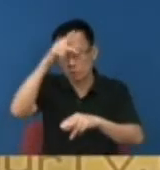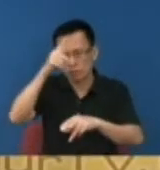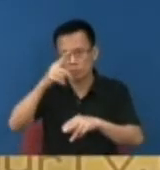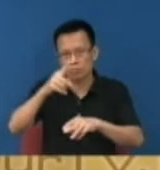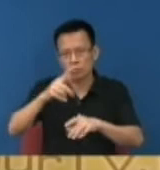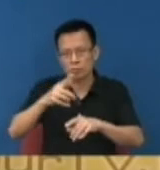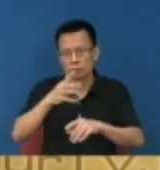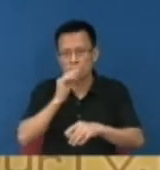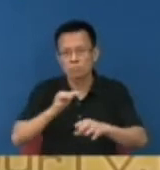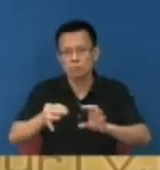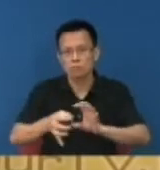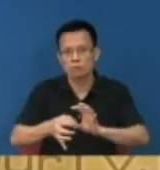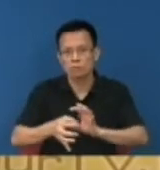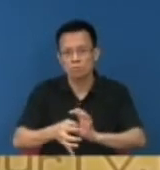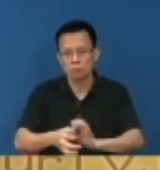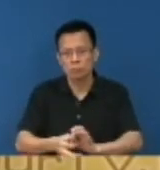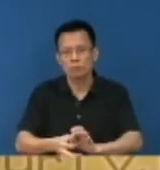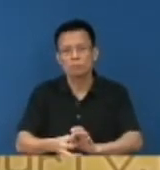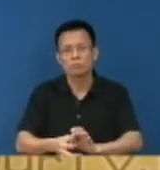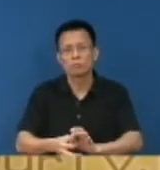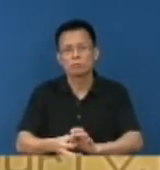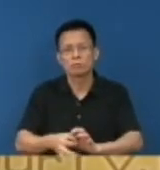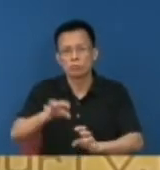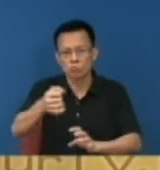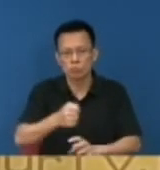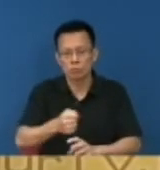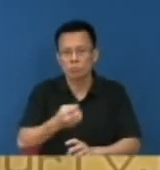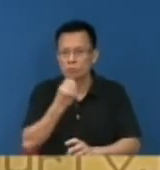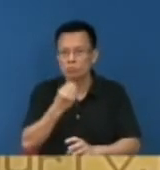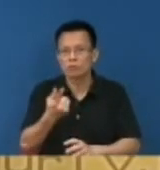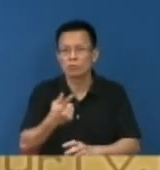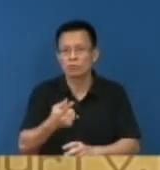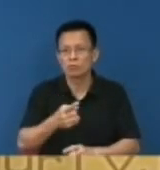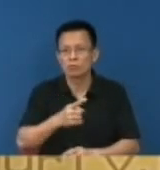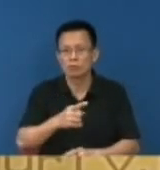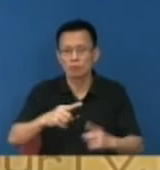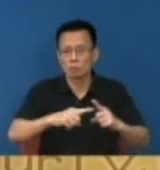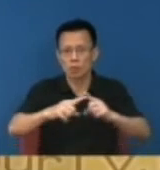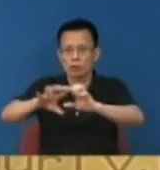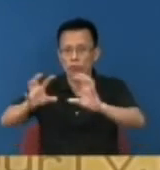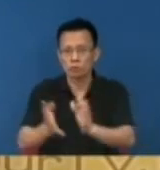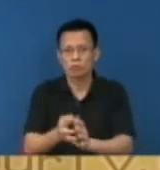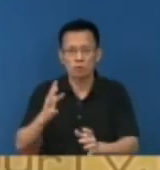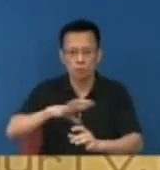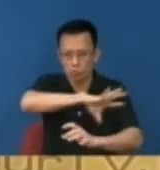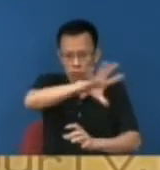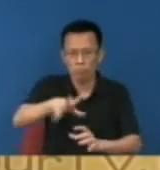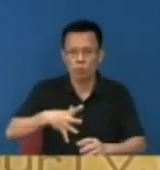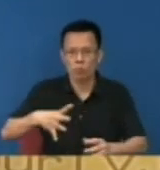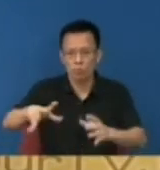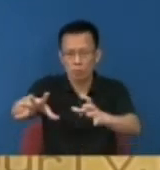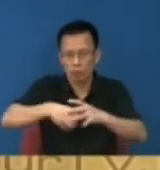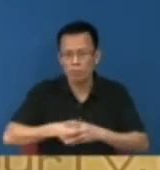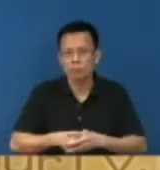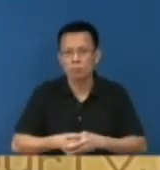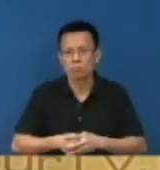而攞翻嚟嘅一個利益，係佢要攞曬佢。喺呢點上面，